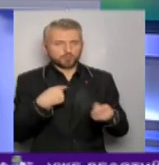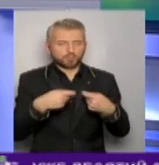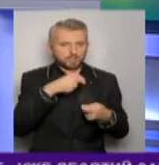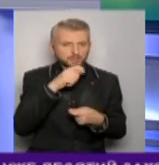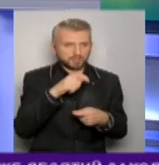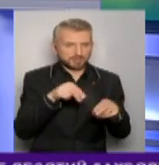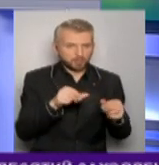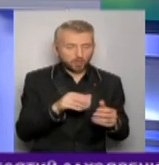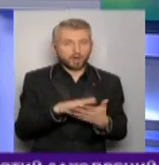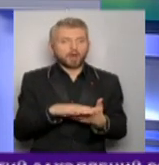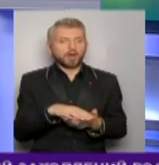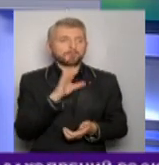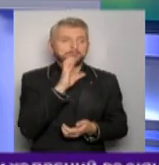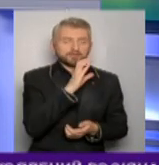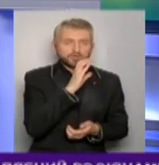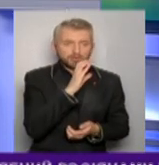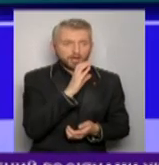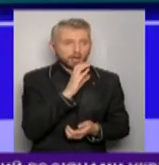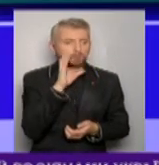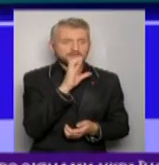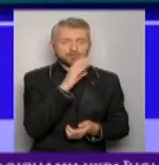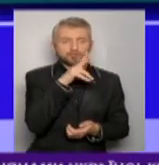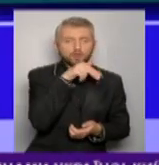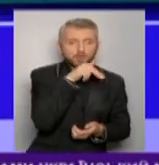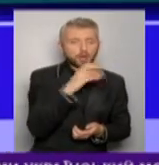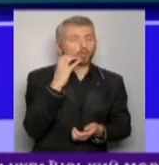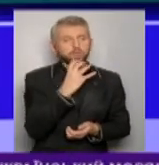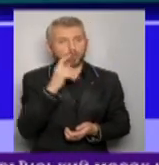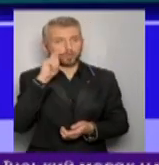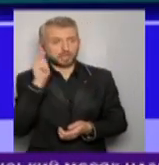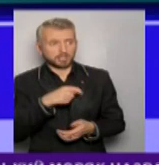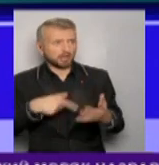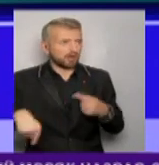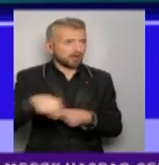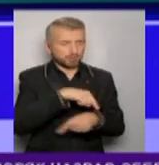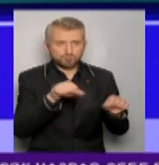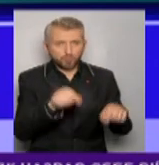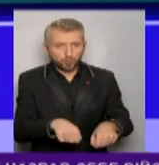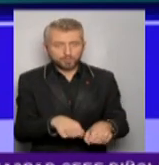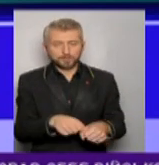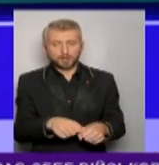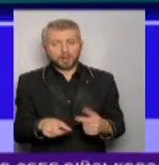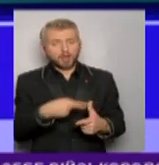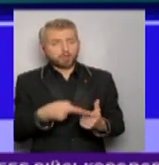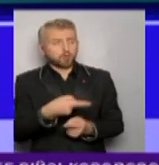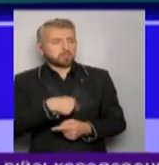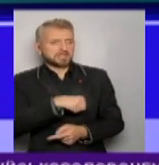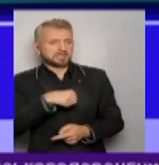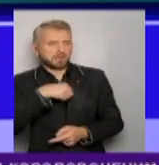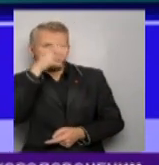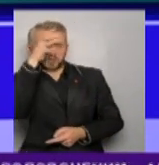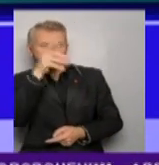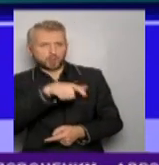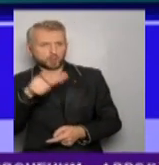В Молдові можна, в Білорусі можна, всюди можна. Польщі можна, давно скасували мораторій. Ми або самі розумні люди на світі, або самі